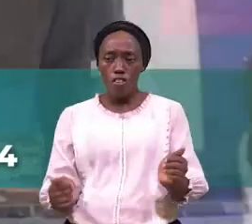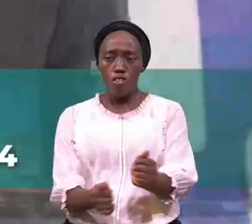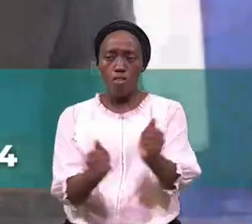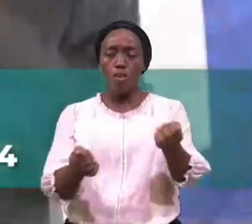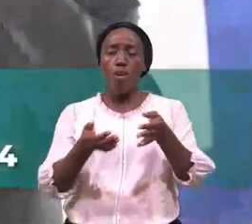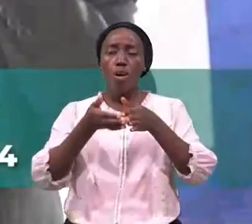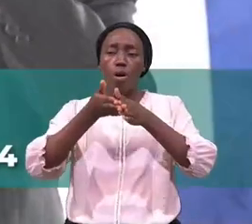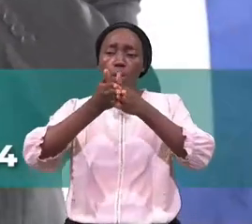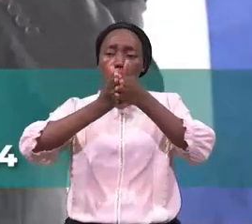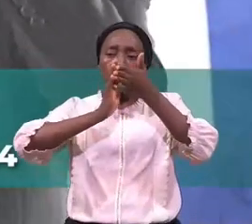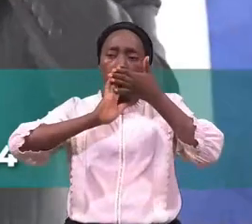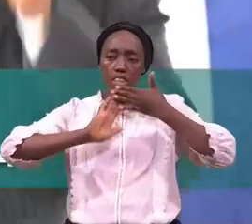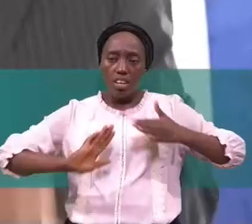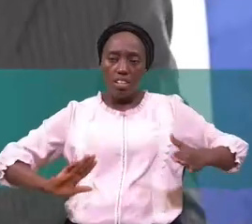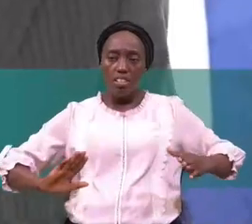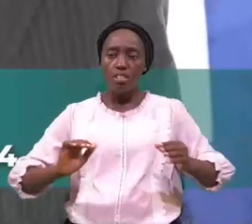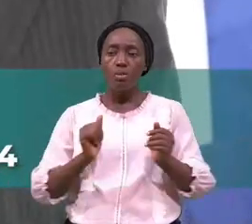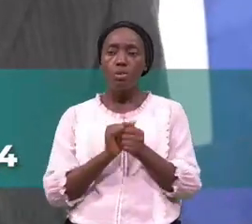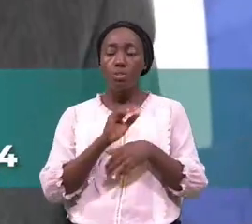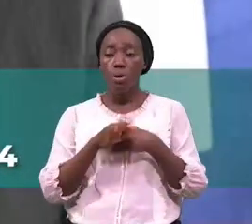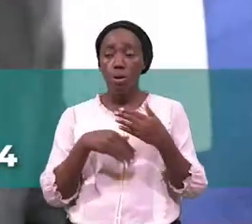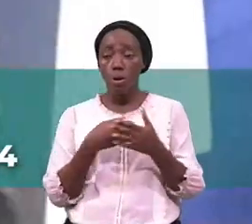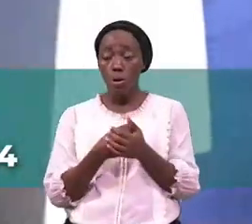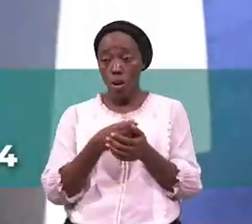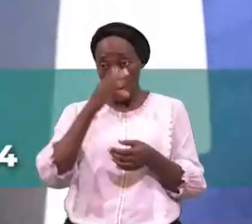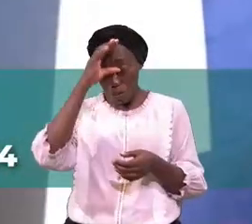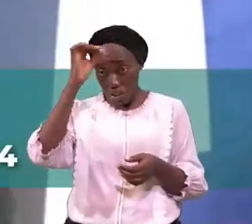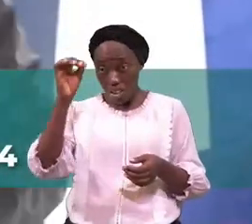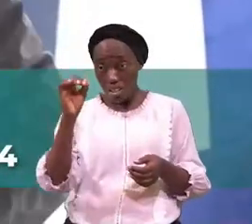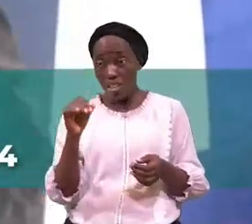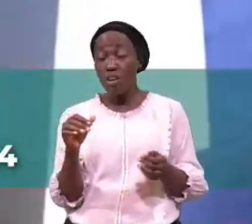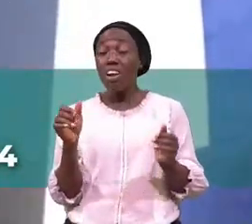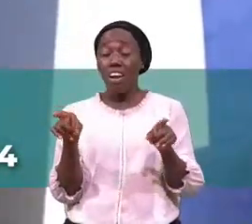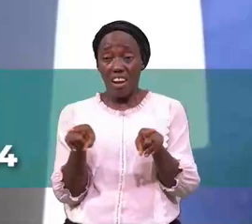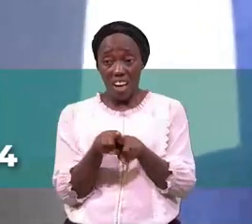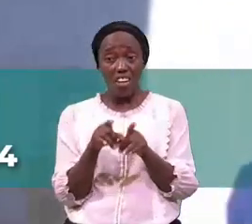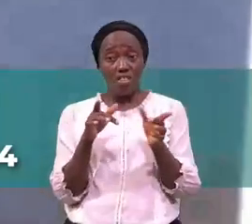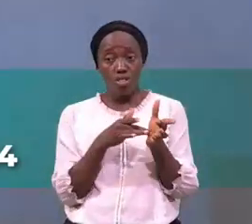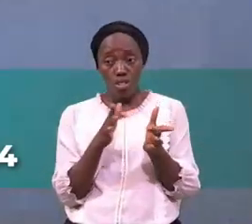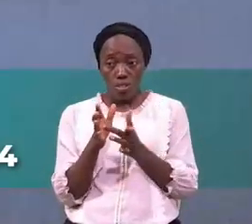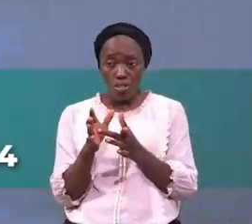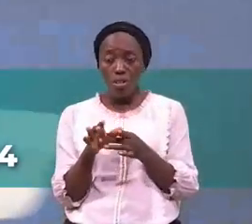Recherchez la paix avec tous. Comme Jésus. Mais vous devez vous rappeler.